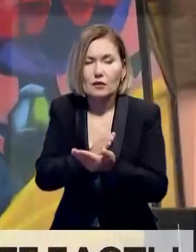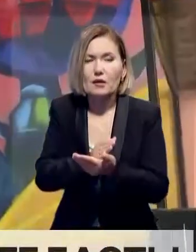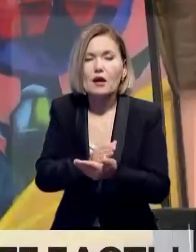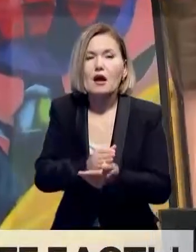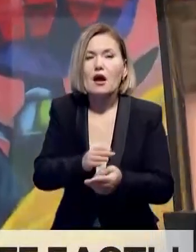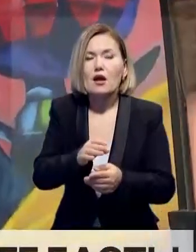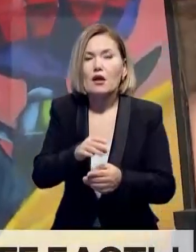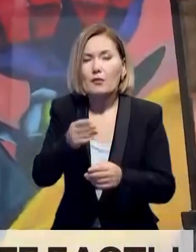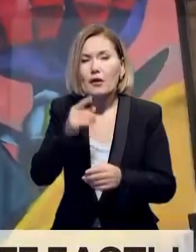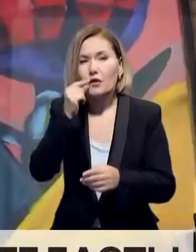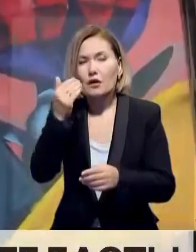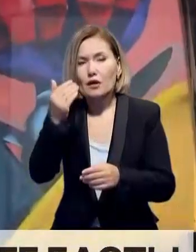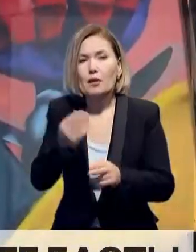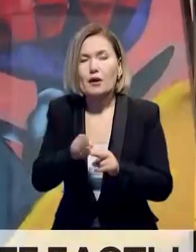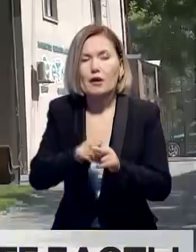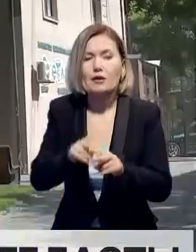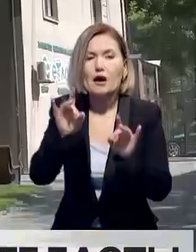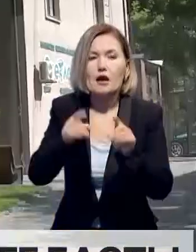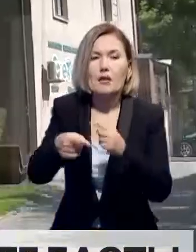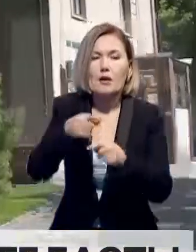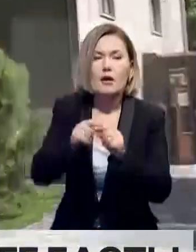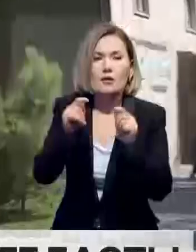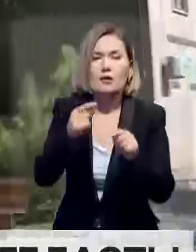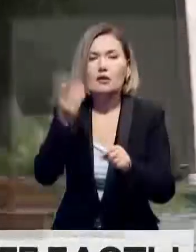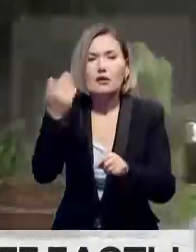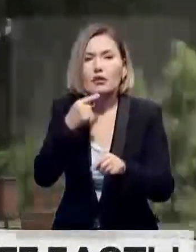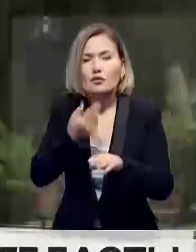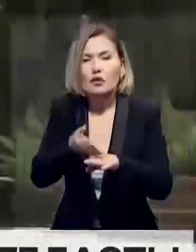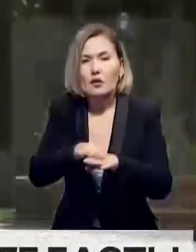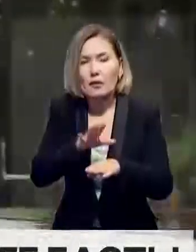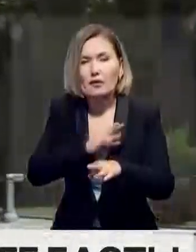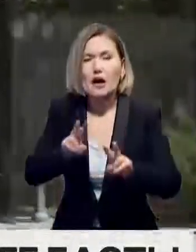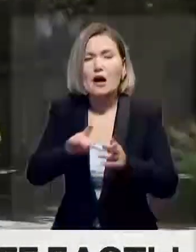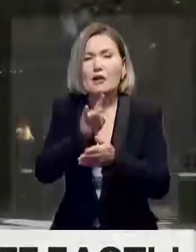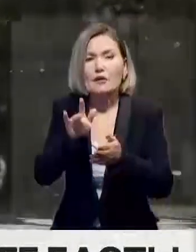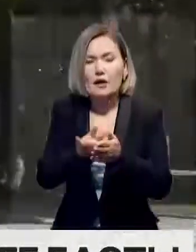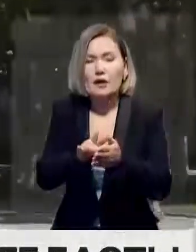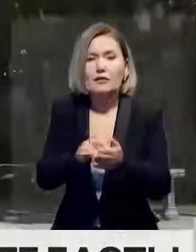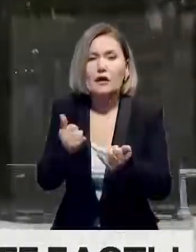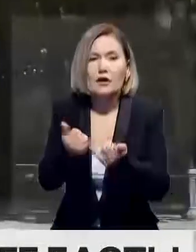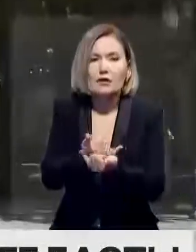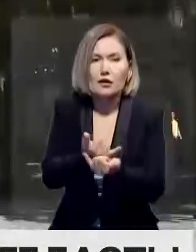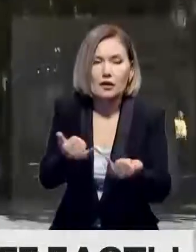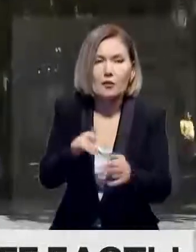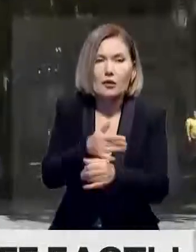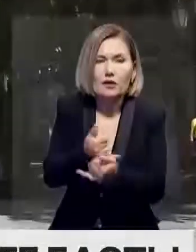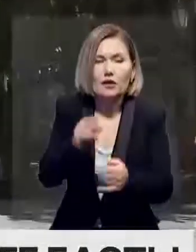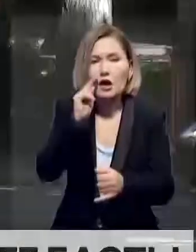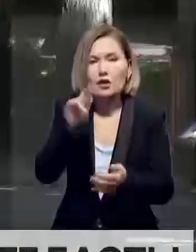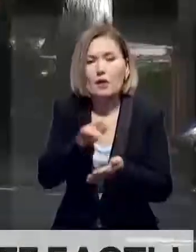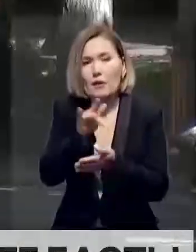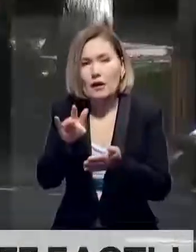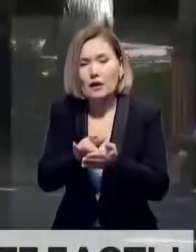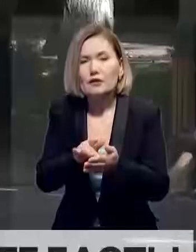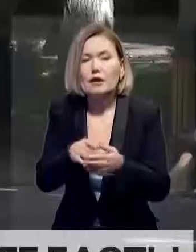Алғашында Валерий үшін де еңбектің ебін, кәсіптің көзін табу оңай болған жоқ. Әуелі елорда тұрғындарына түрлі қызмет ұсынып көрді. Кейін Шымкентке келіп